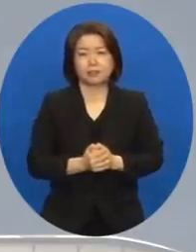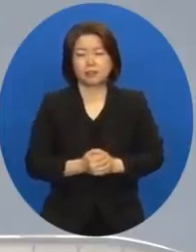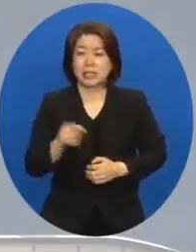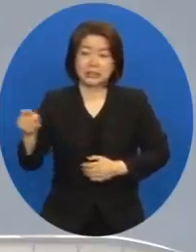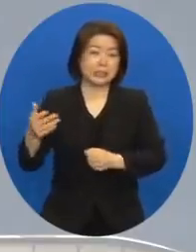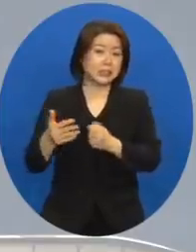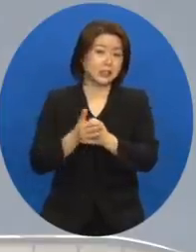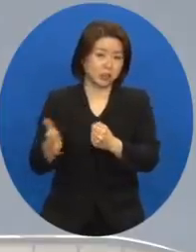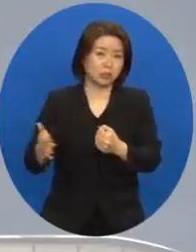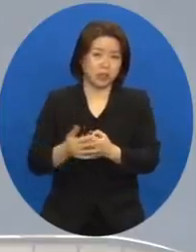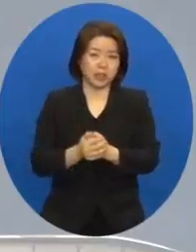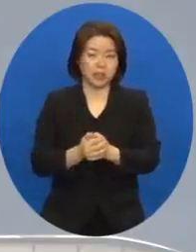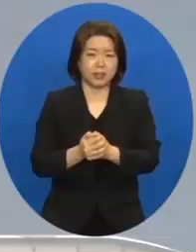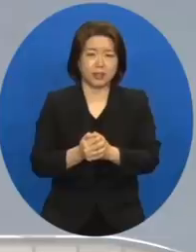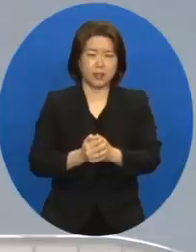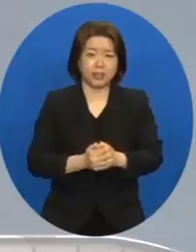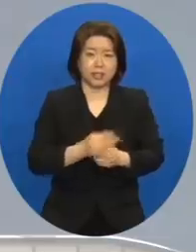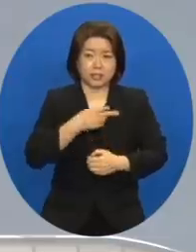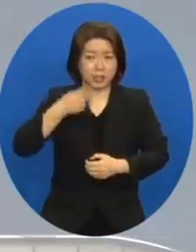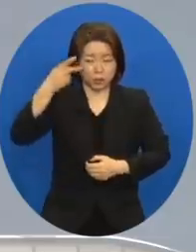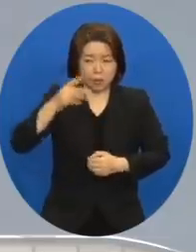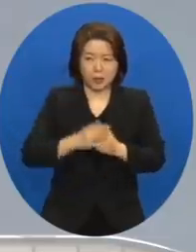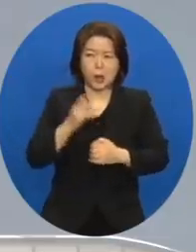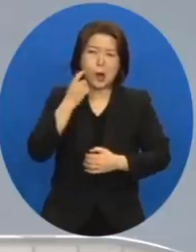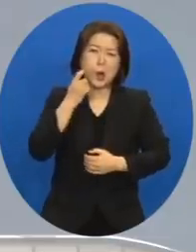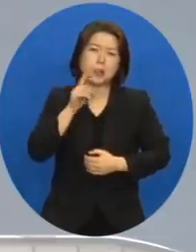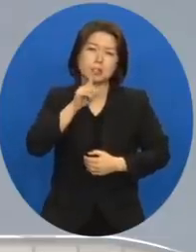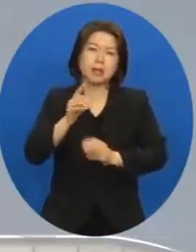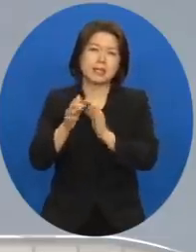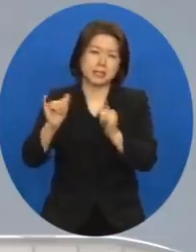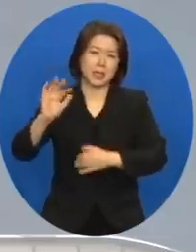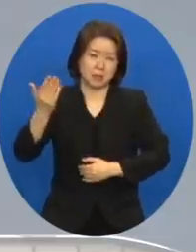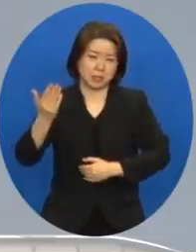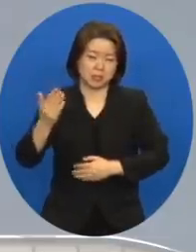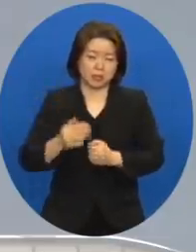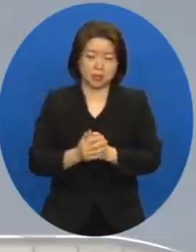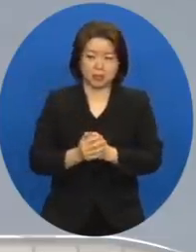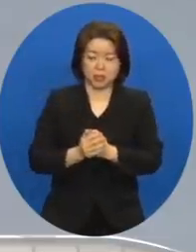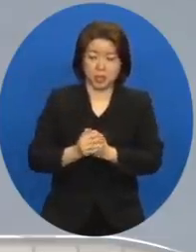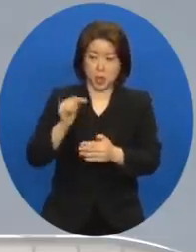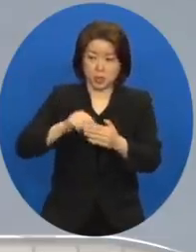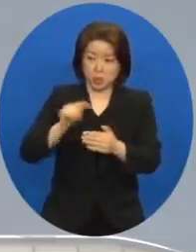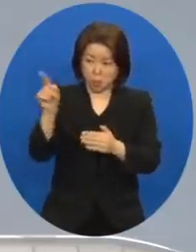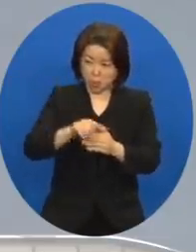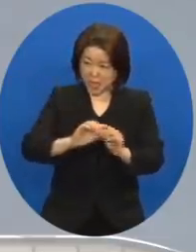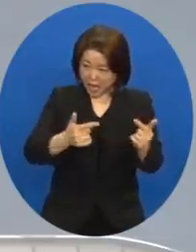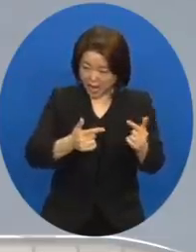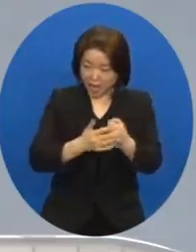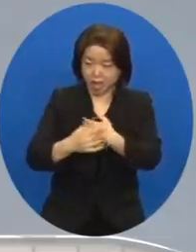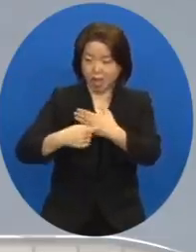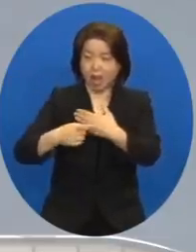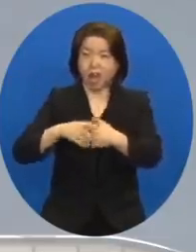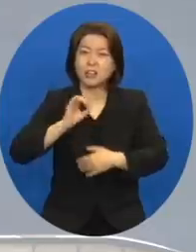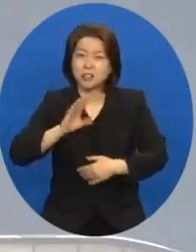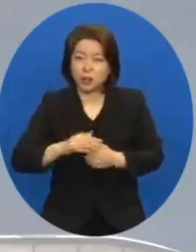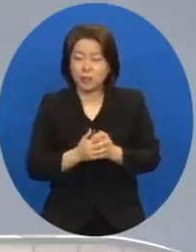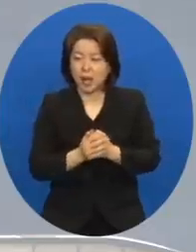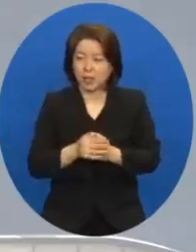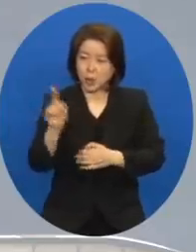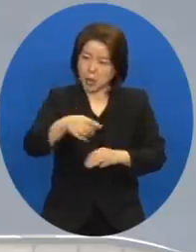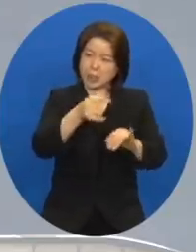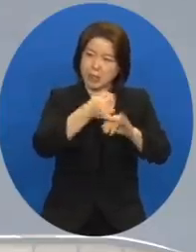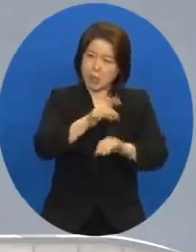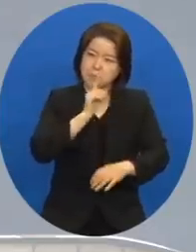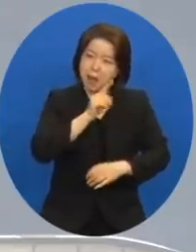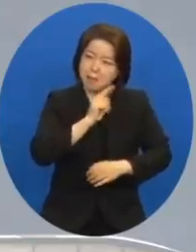그것 때문에 사도 바울은 거짓말쟁이 라 속은 오지 않으려고 하면서 겉으로만 오겠다 고